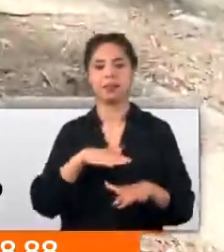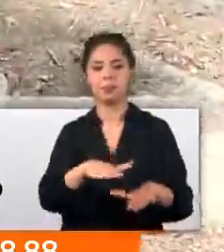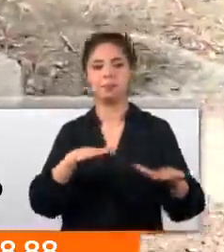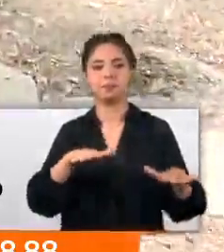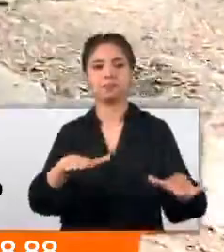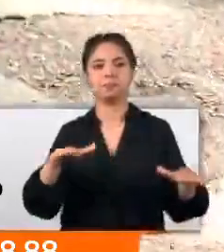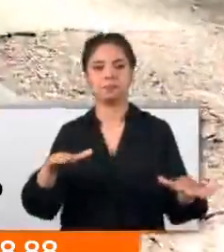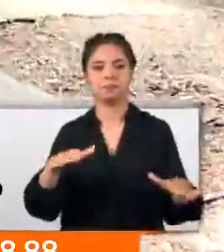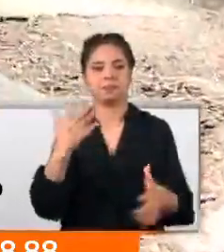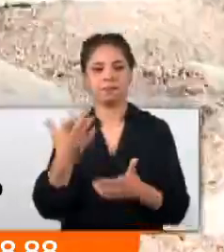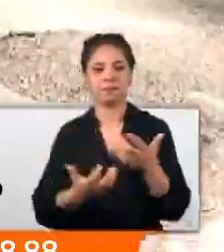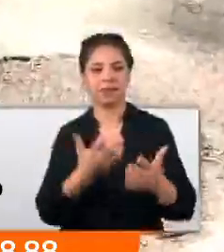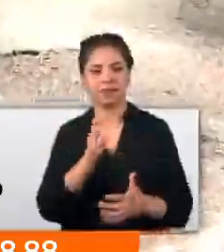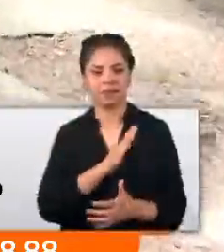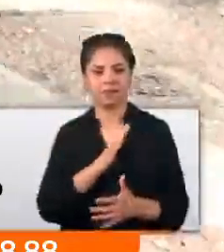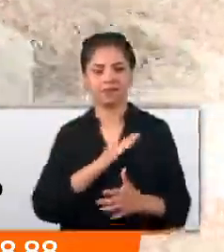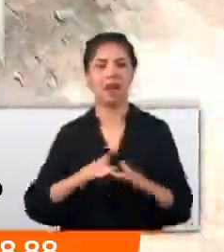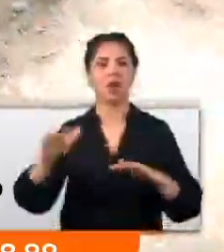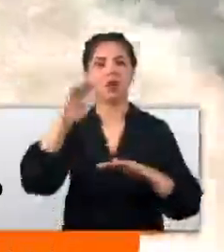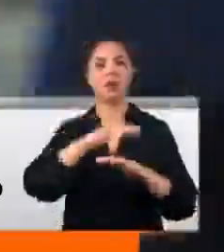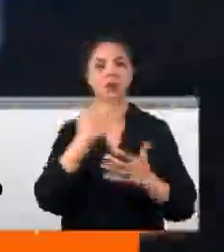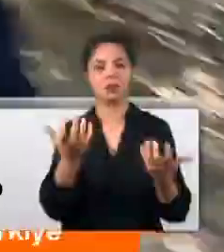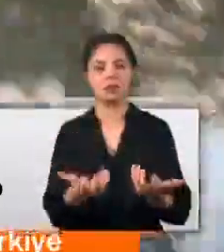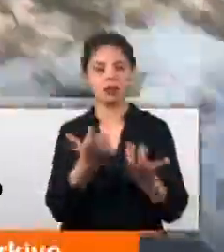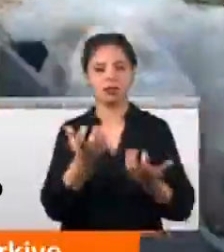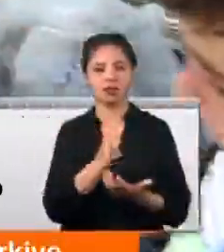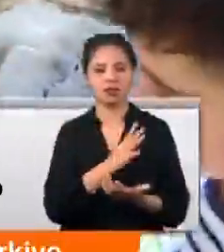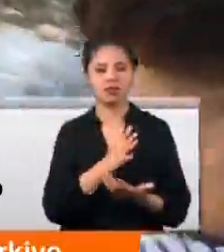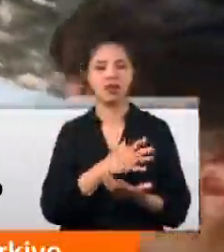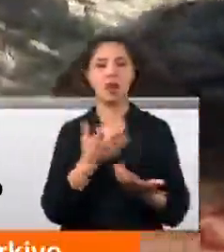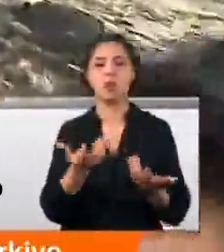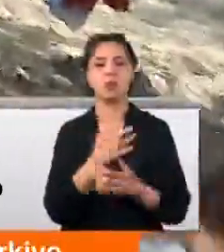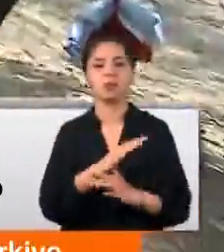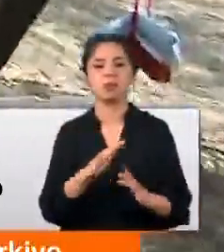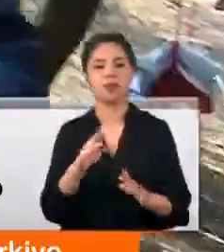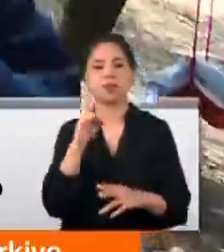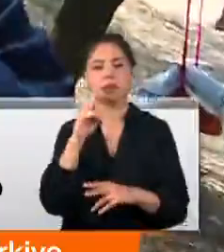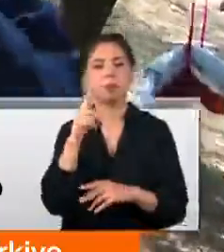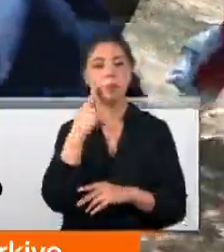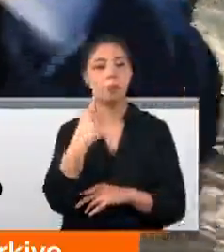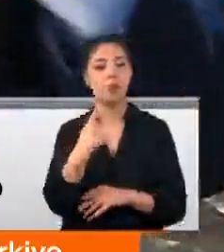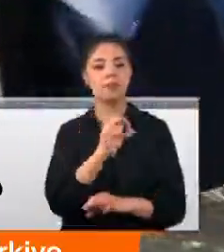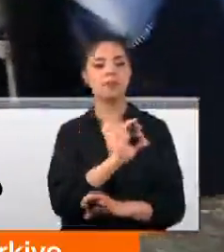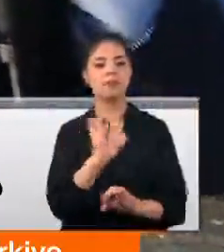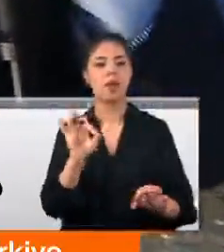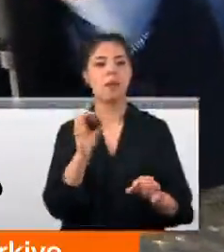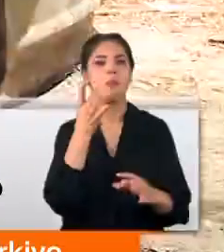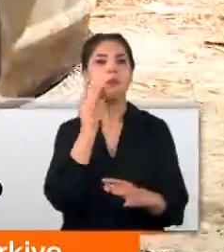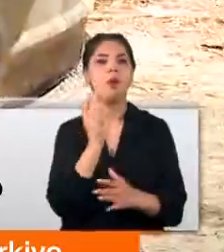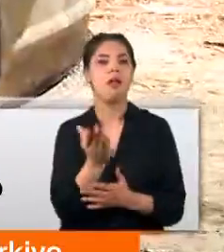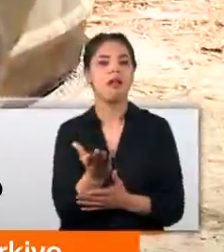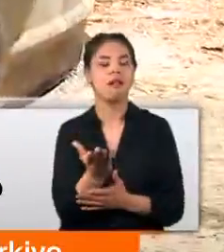İşte alev alev ocağımız üzerinde pişiyor. Bir de pişmişi var. Görüntü işte tam da bu halde.